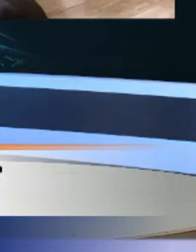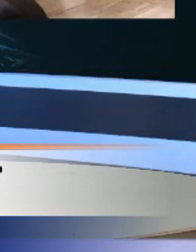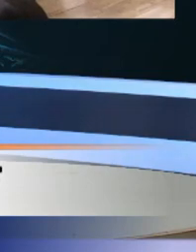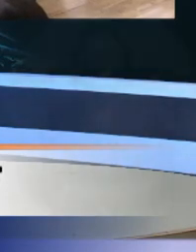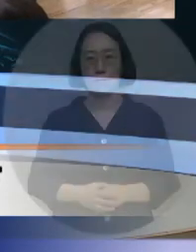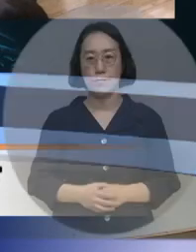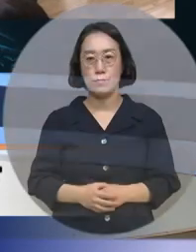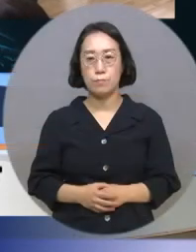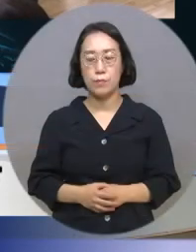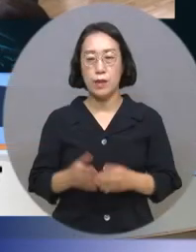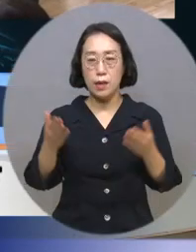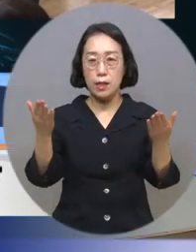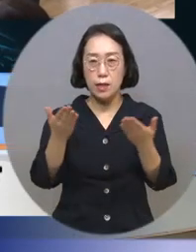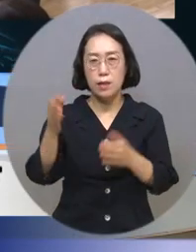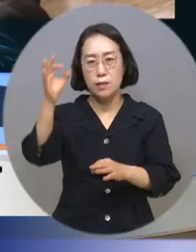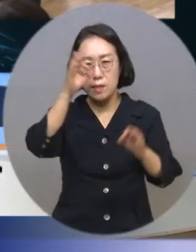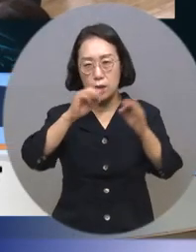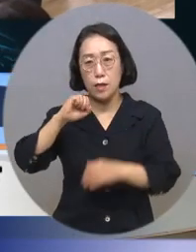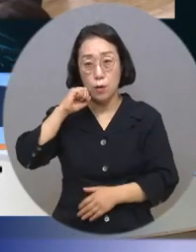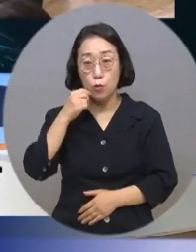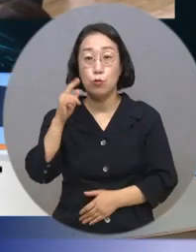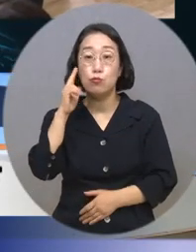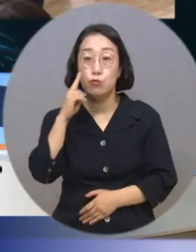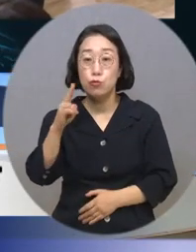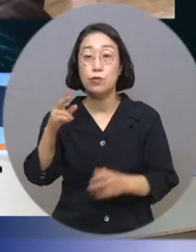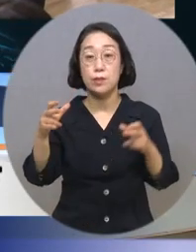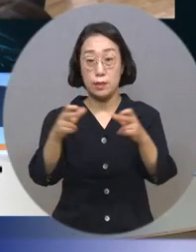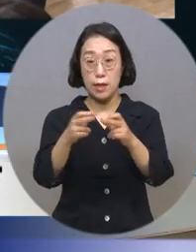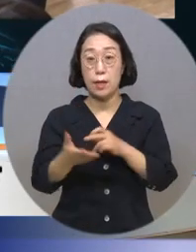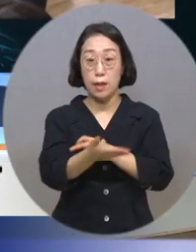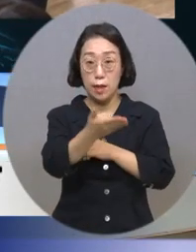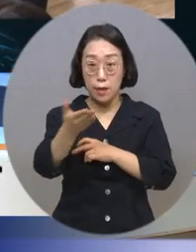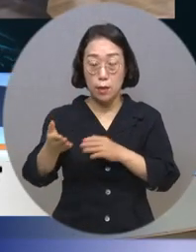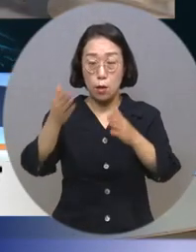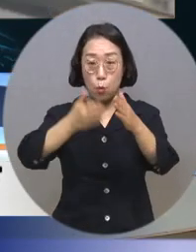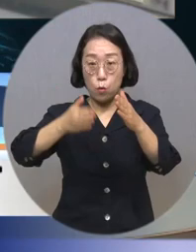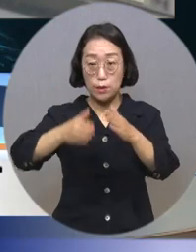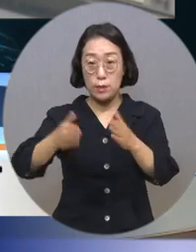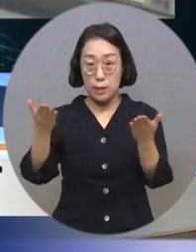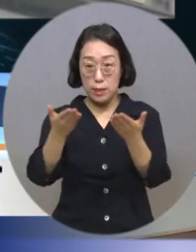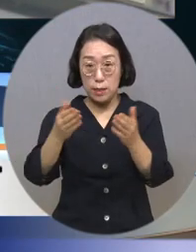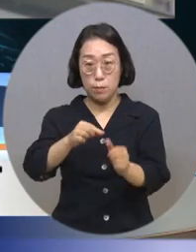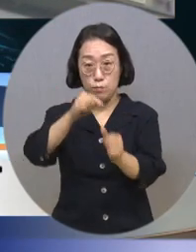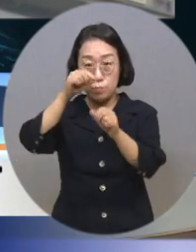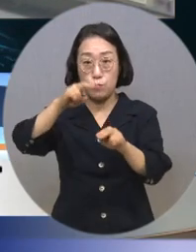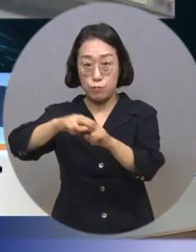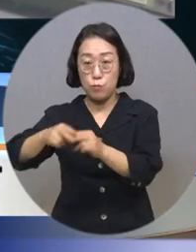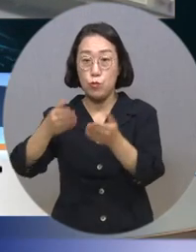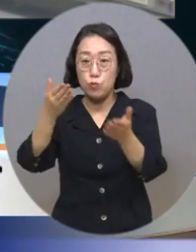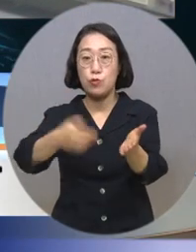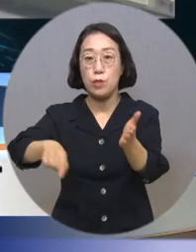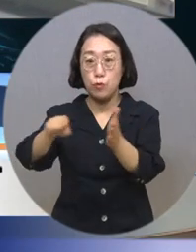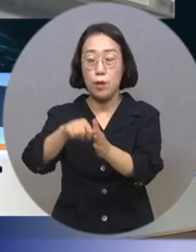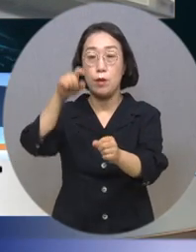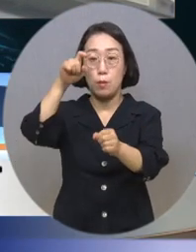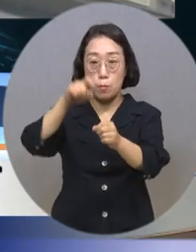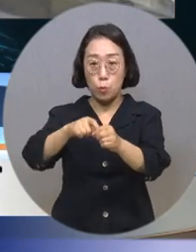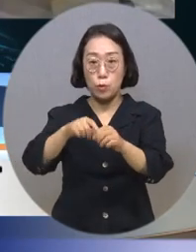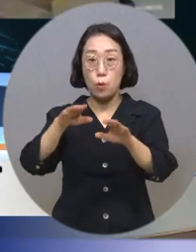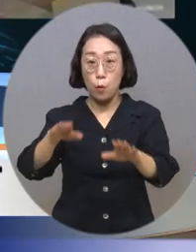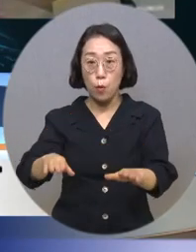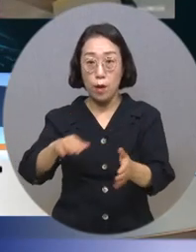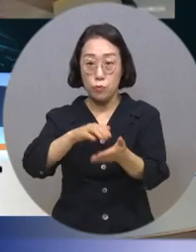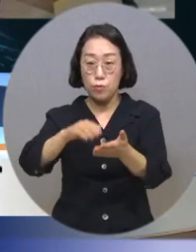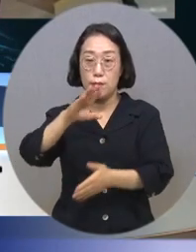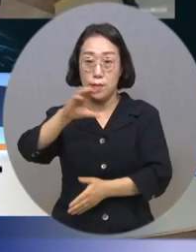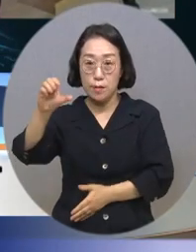상대적으로 고용이 열악한 중증 장애인에게 공직 진출 기회를 확대하고자 도입된 시험에서 올해 마흔 다섯 명의